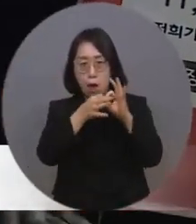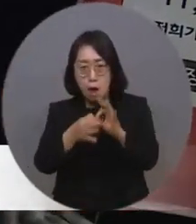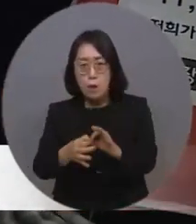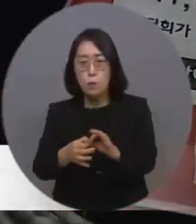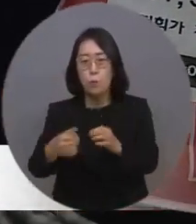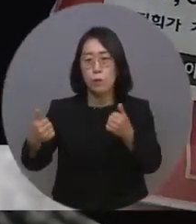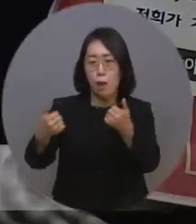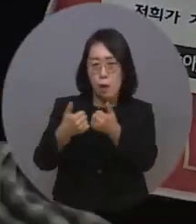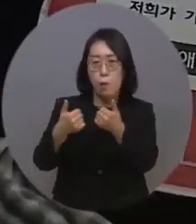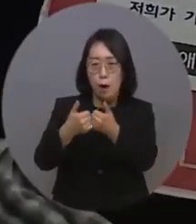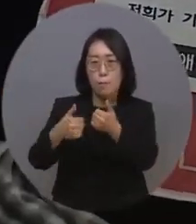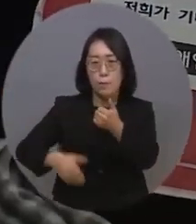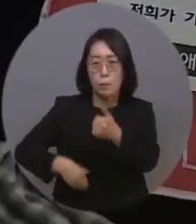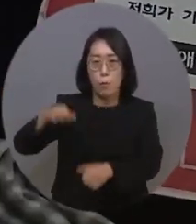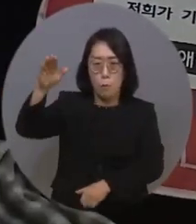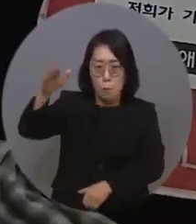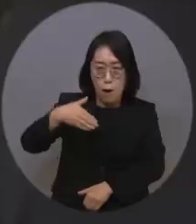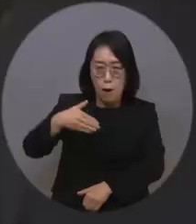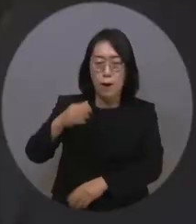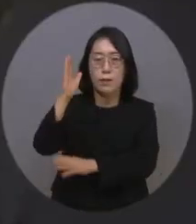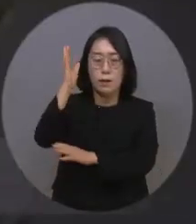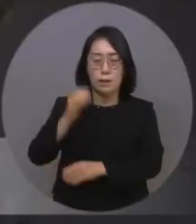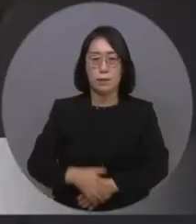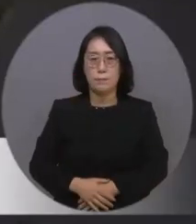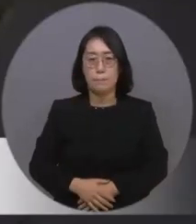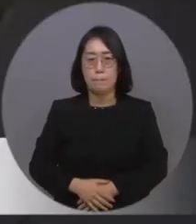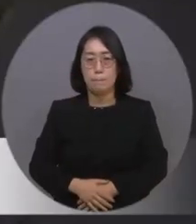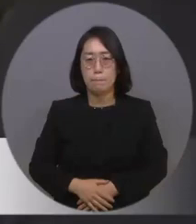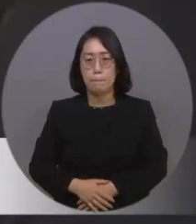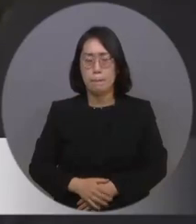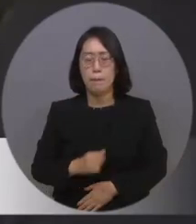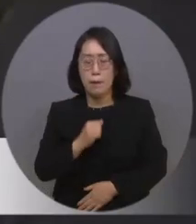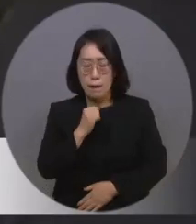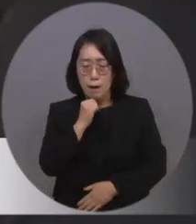대화에 나서줄 것을 강조했습니다. 가난하고